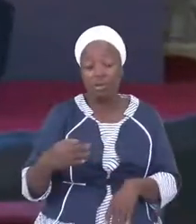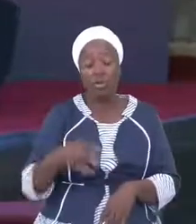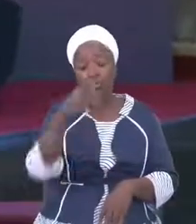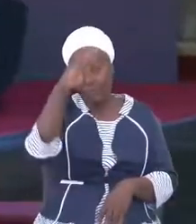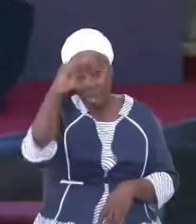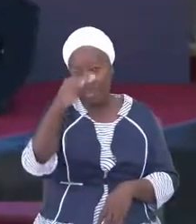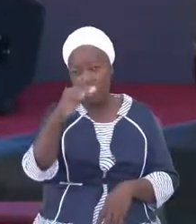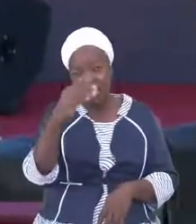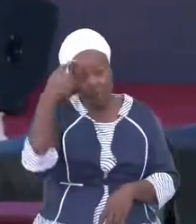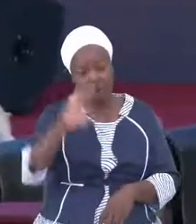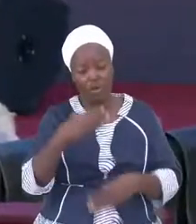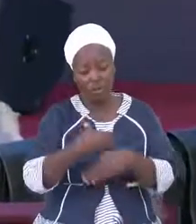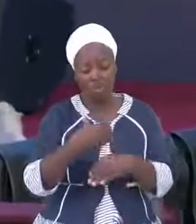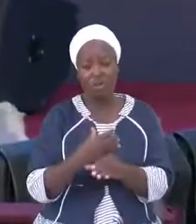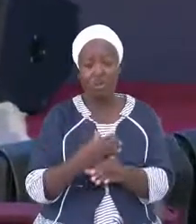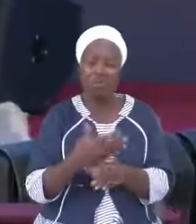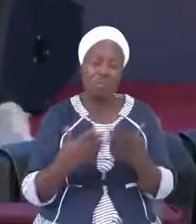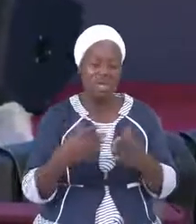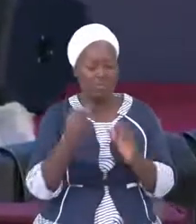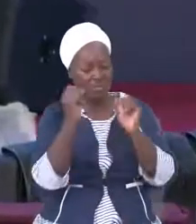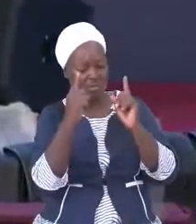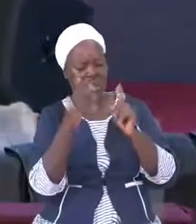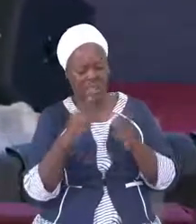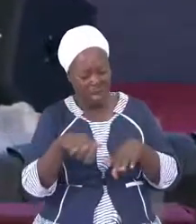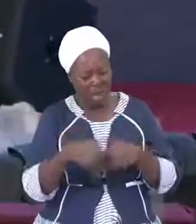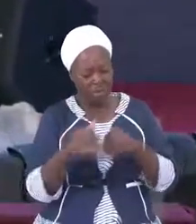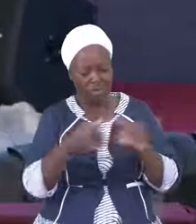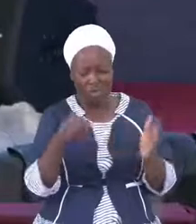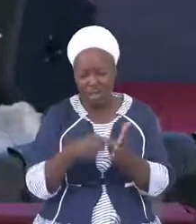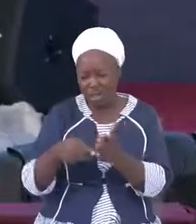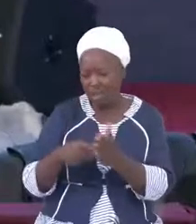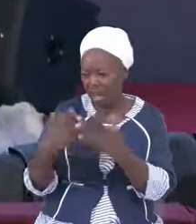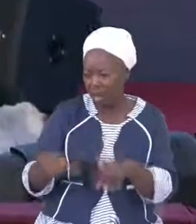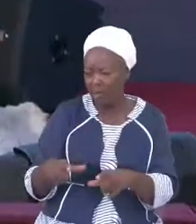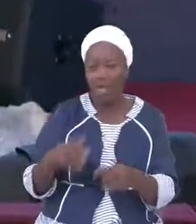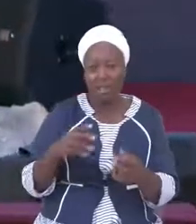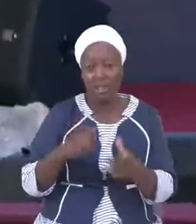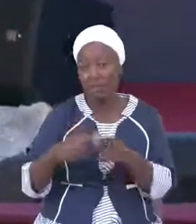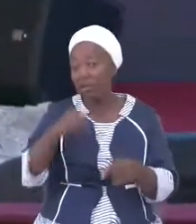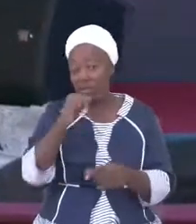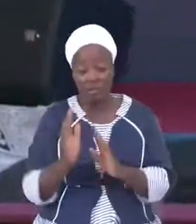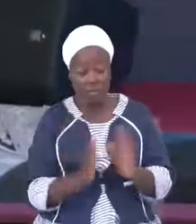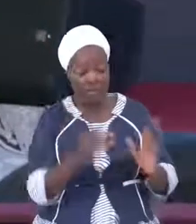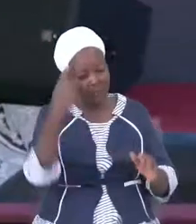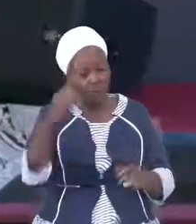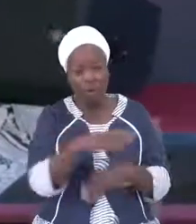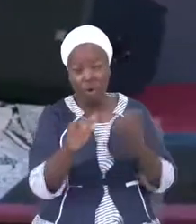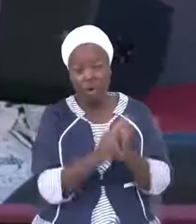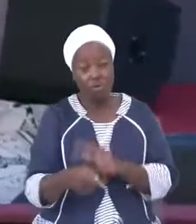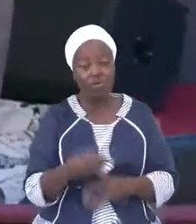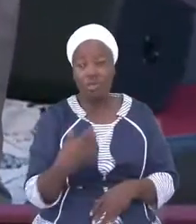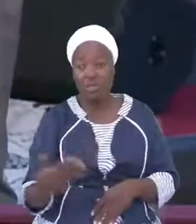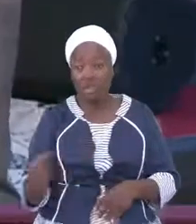des hommes, pour nous, créatures, on peut se demander comment ceci peut arriver, comment cela peut arriver, et ne sont